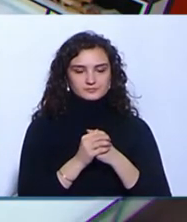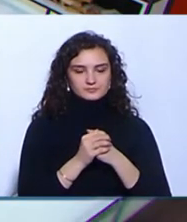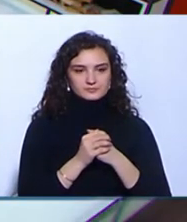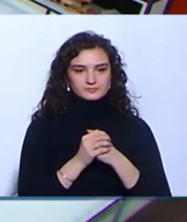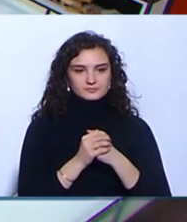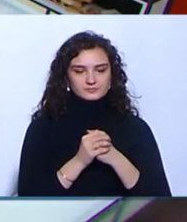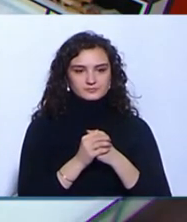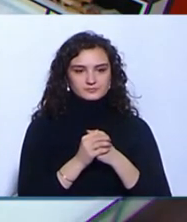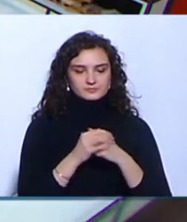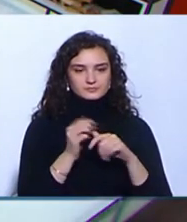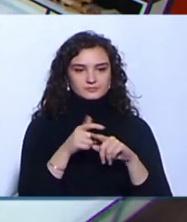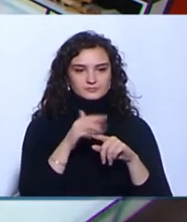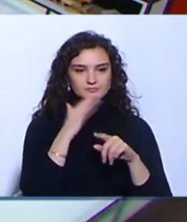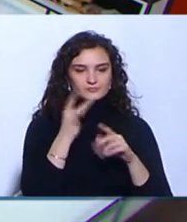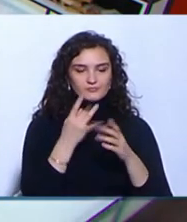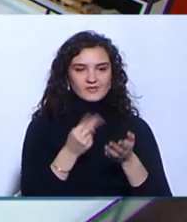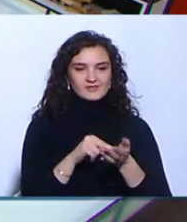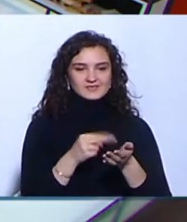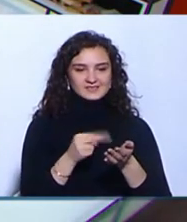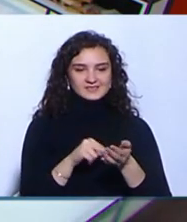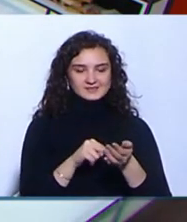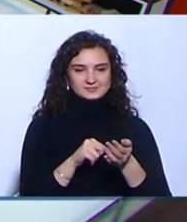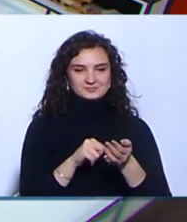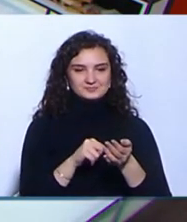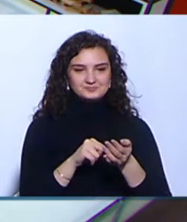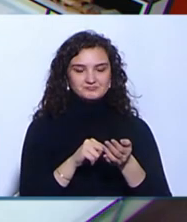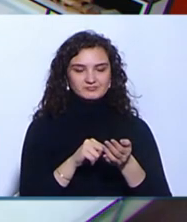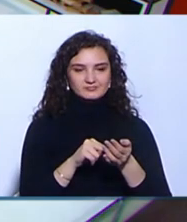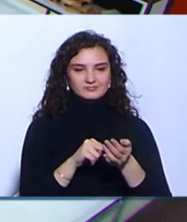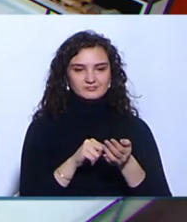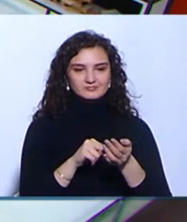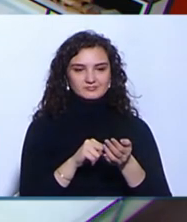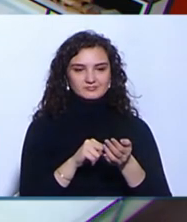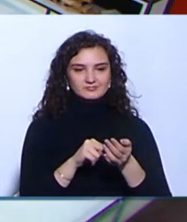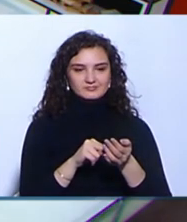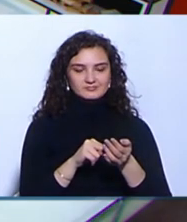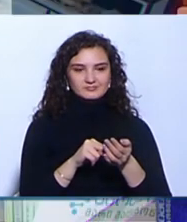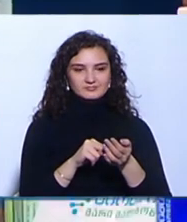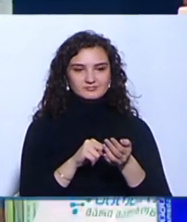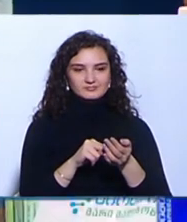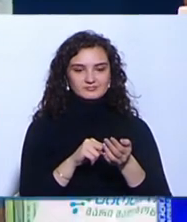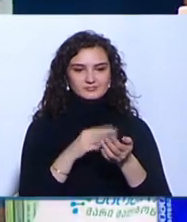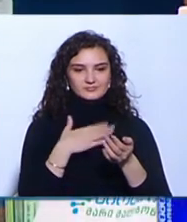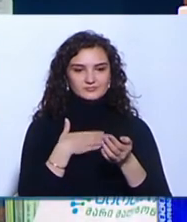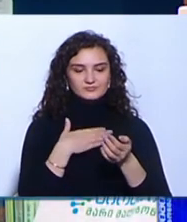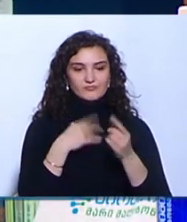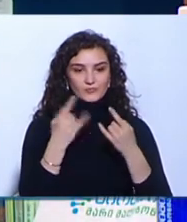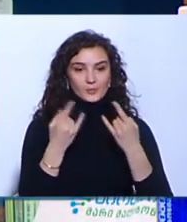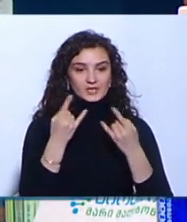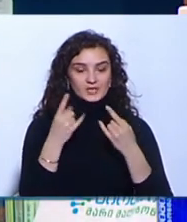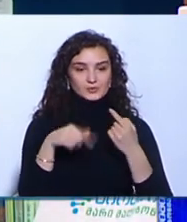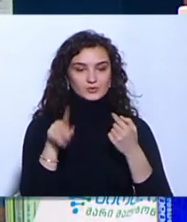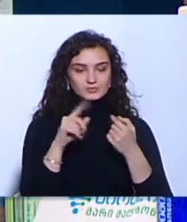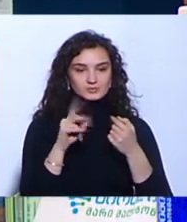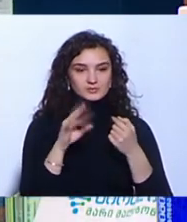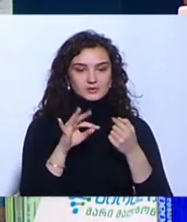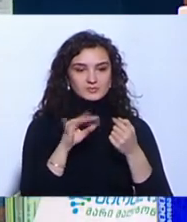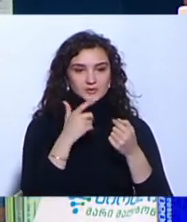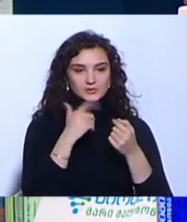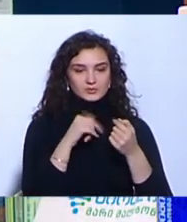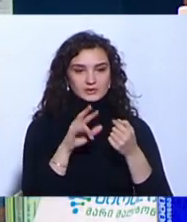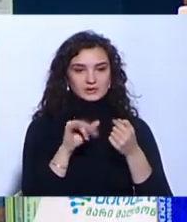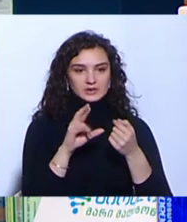არ ძალიან ბევრჯერ ავდექი და დიდი თავსატეხი შევქმენით ჩვენს ოპერატორებს, მაგრამ ბატონი